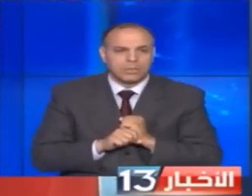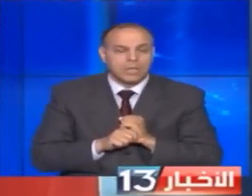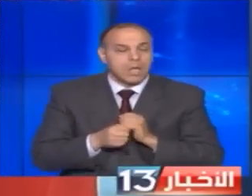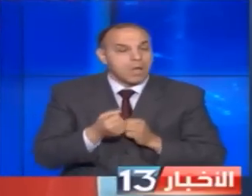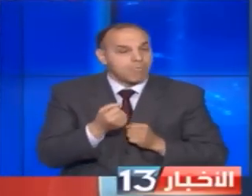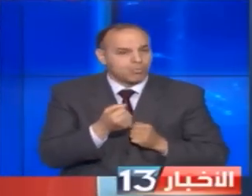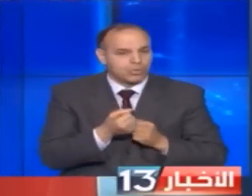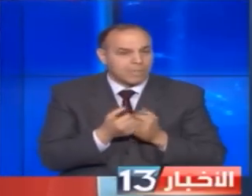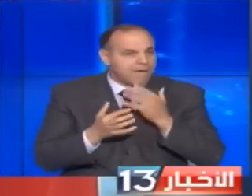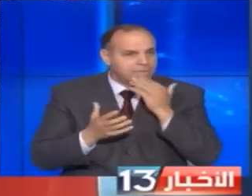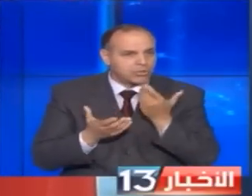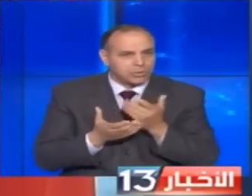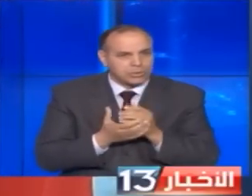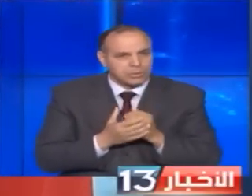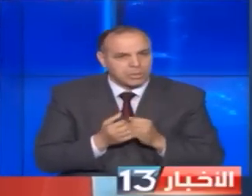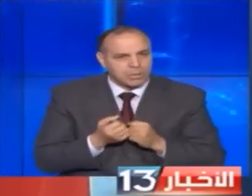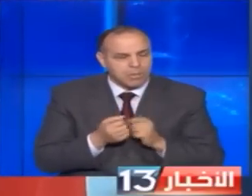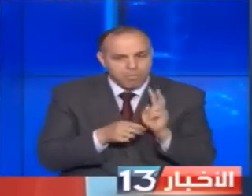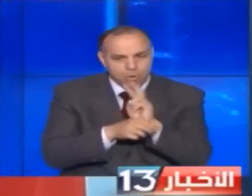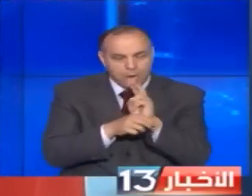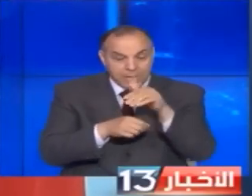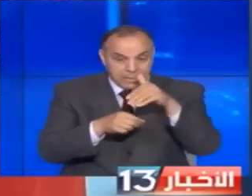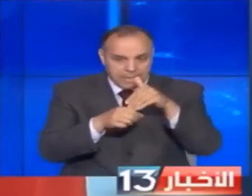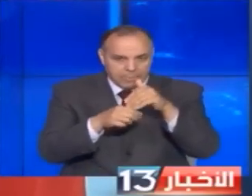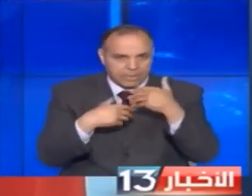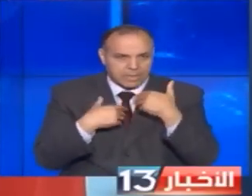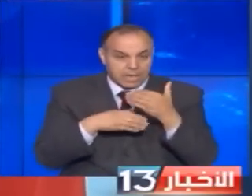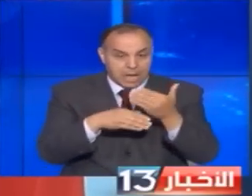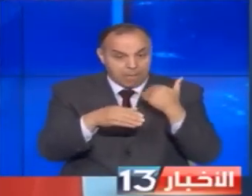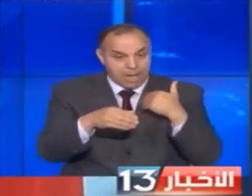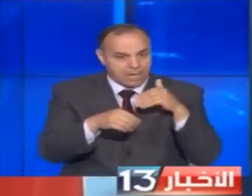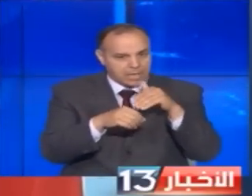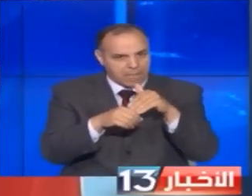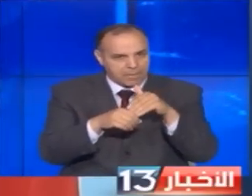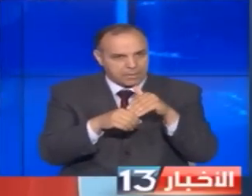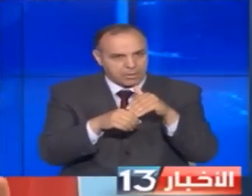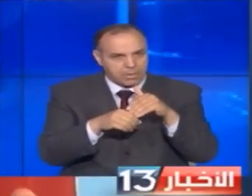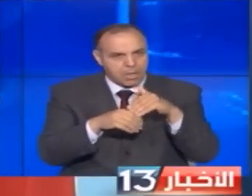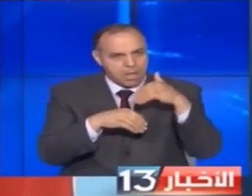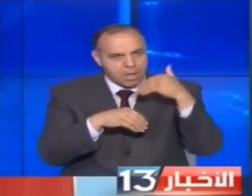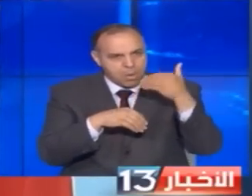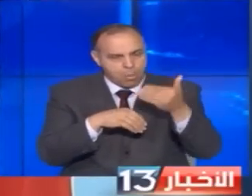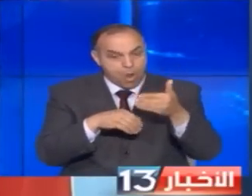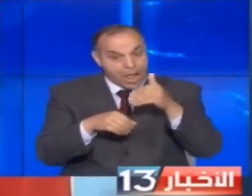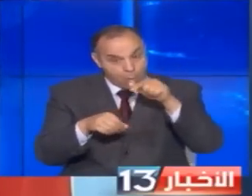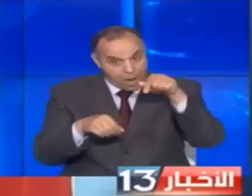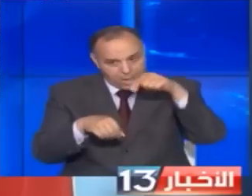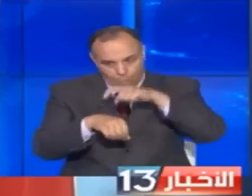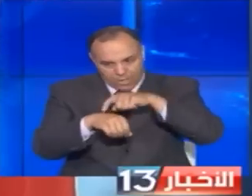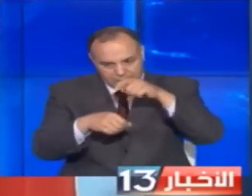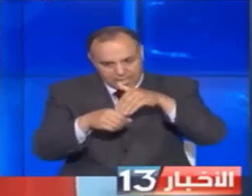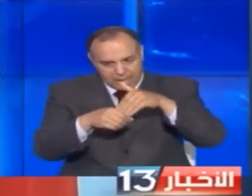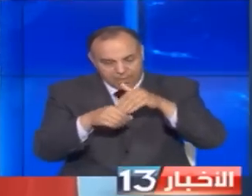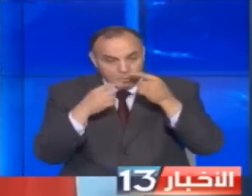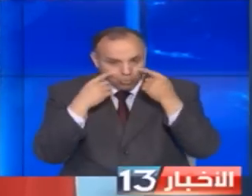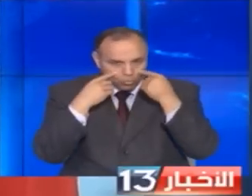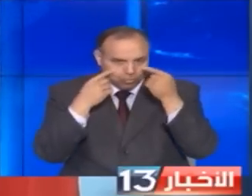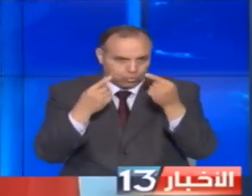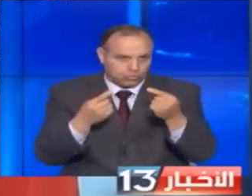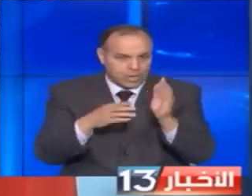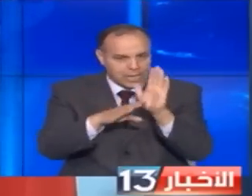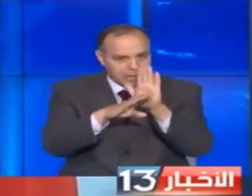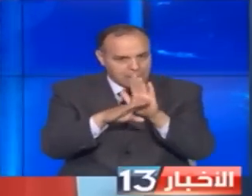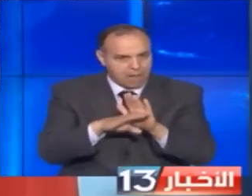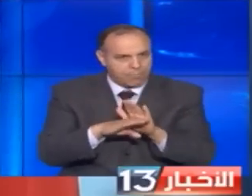كذلك مراقبه الانتخابات ما قبل الانتخابات واثناء الانتخابات بدنا نحافظ